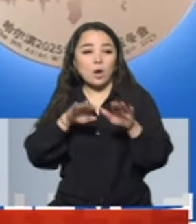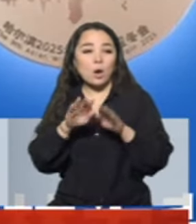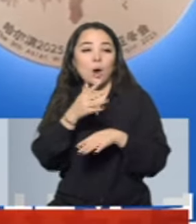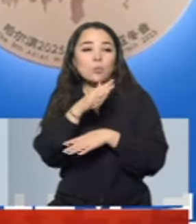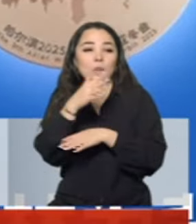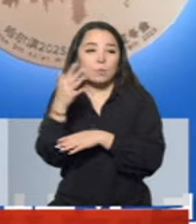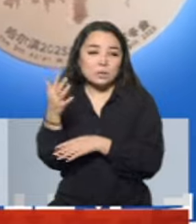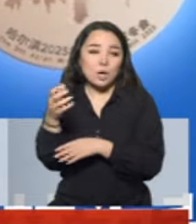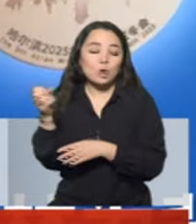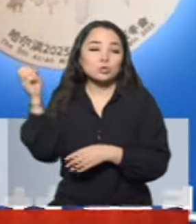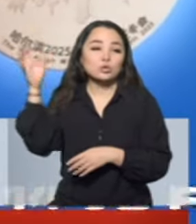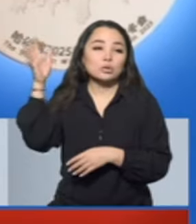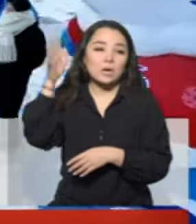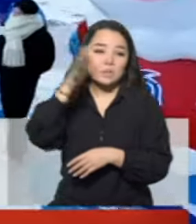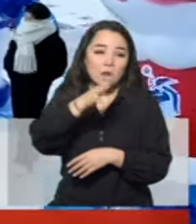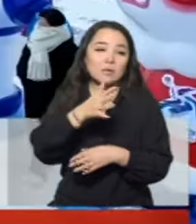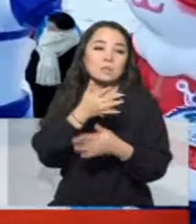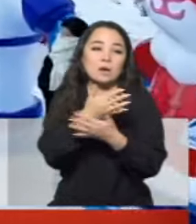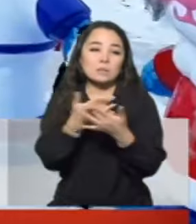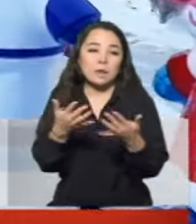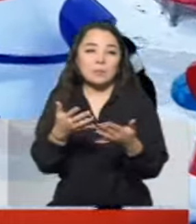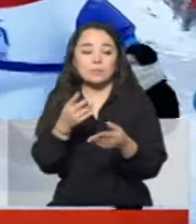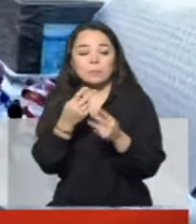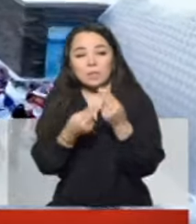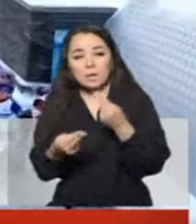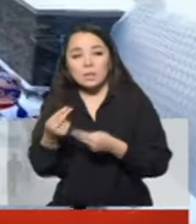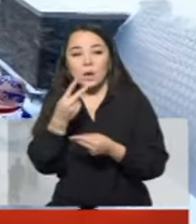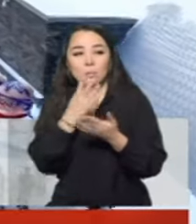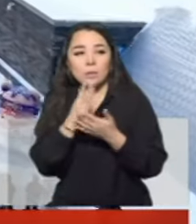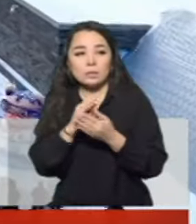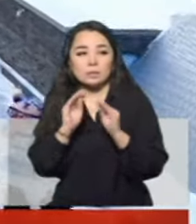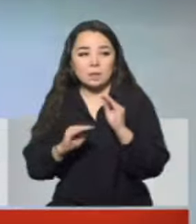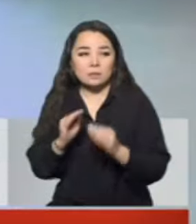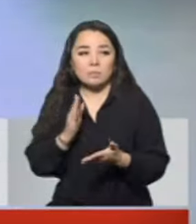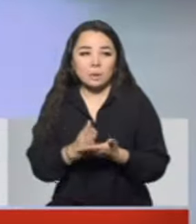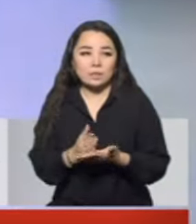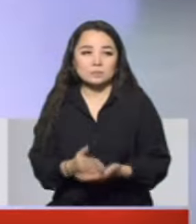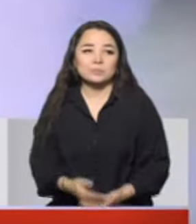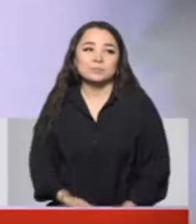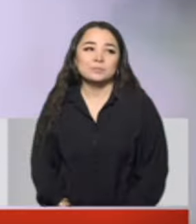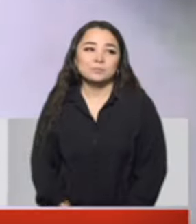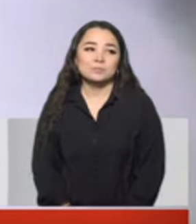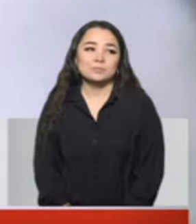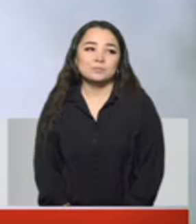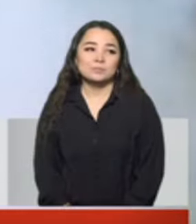ормандары және күнаралы саяхат аймағының күн қақпасы кескіні салынған.